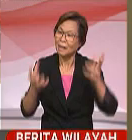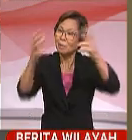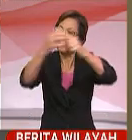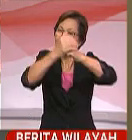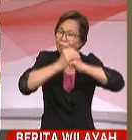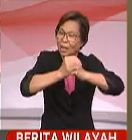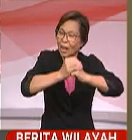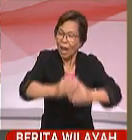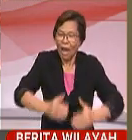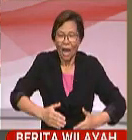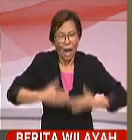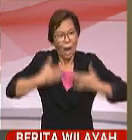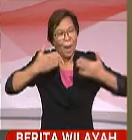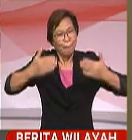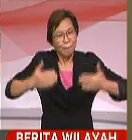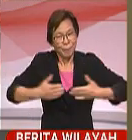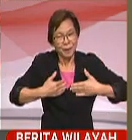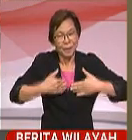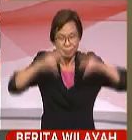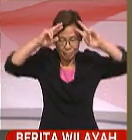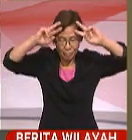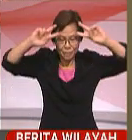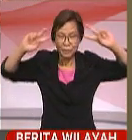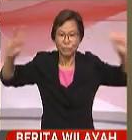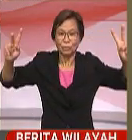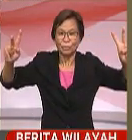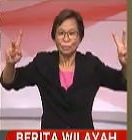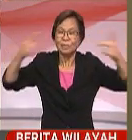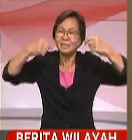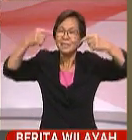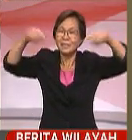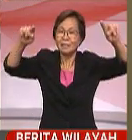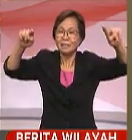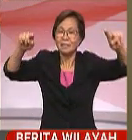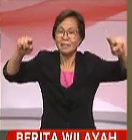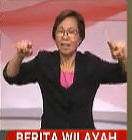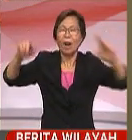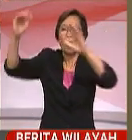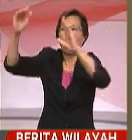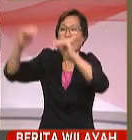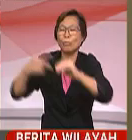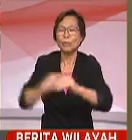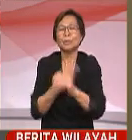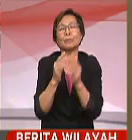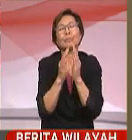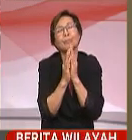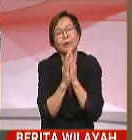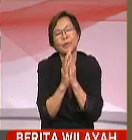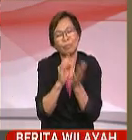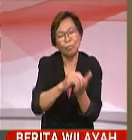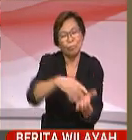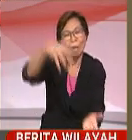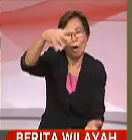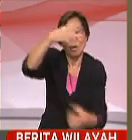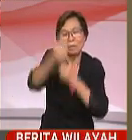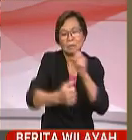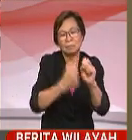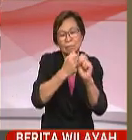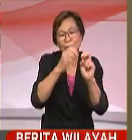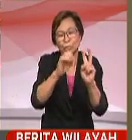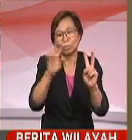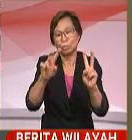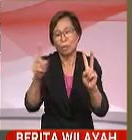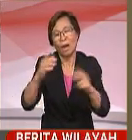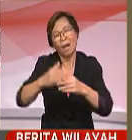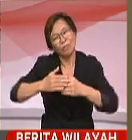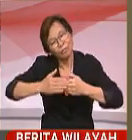a very happy, peaceful, successful, and then hopefully we pray for prosperity for the year 2021